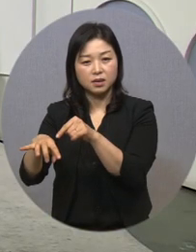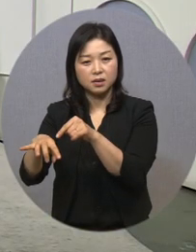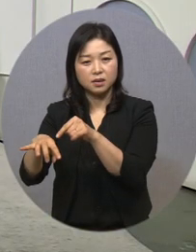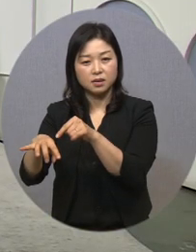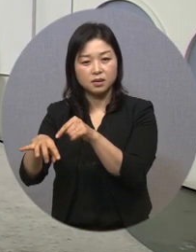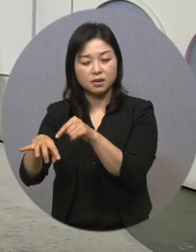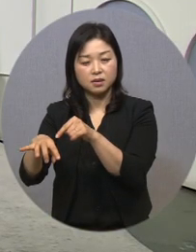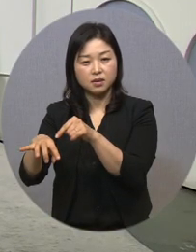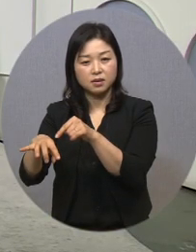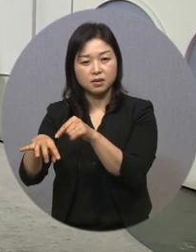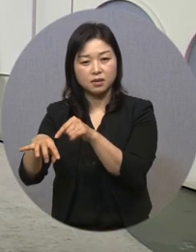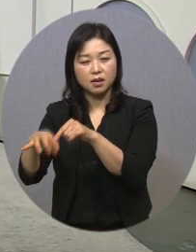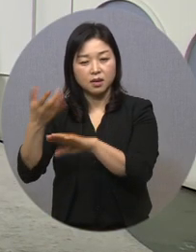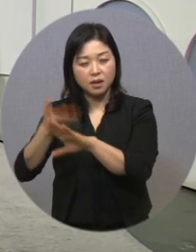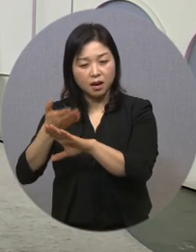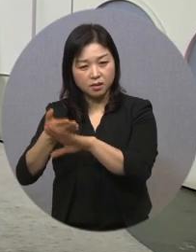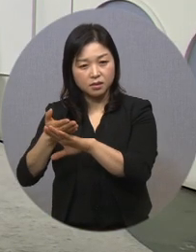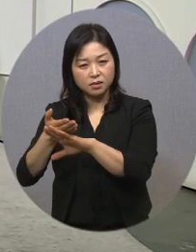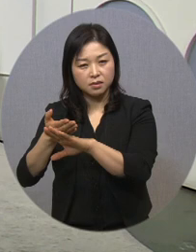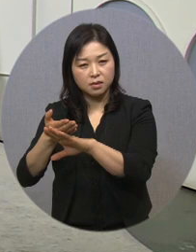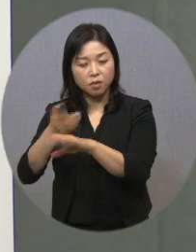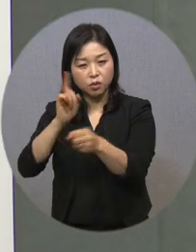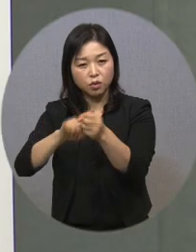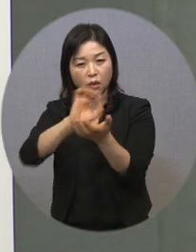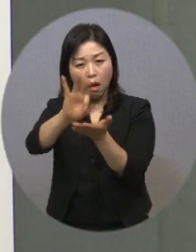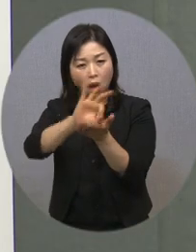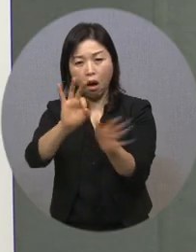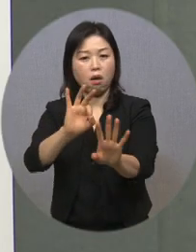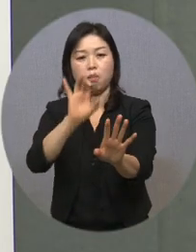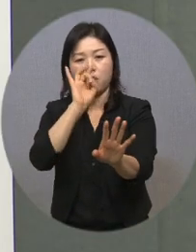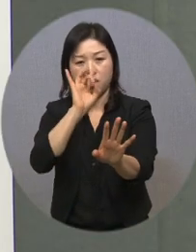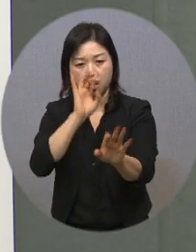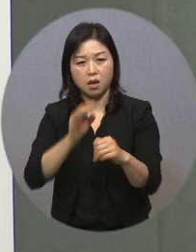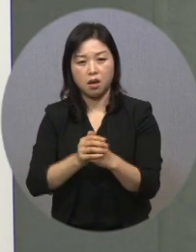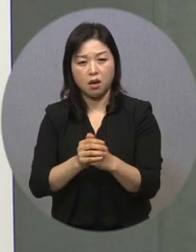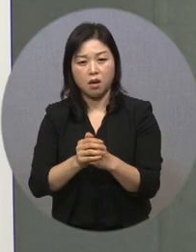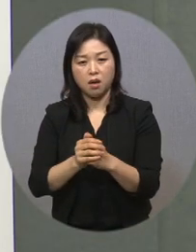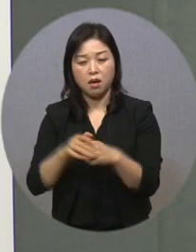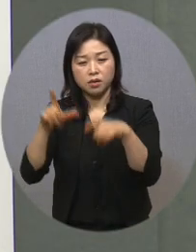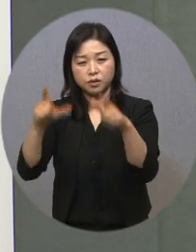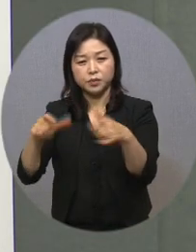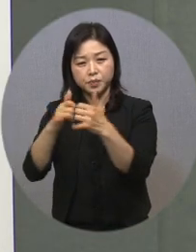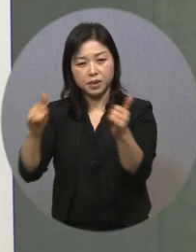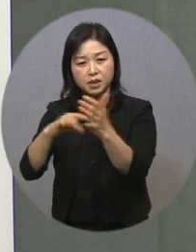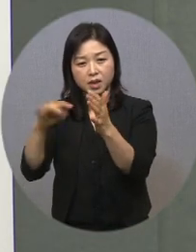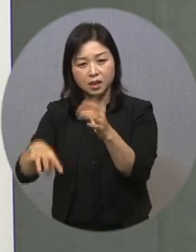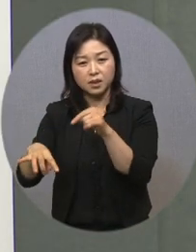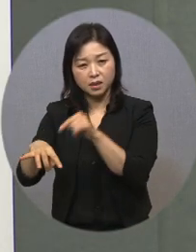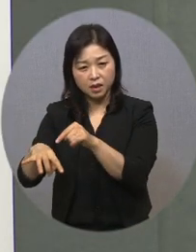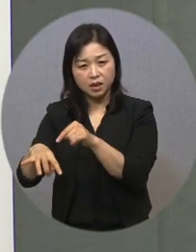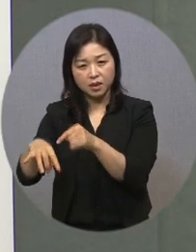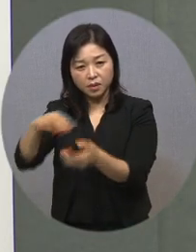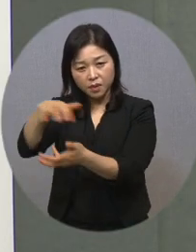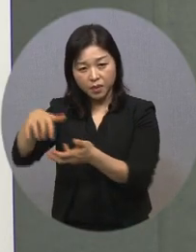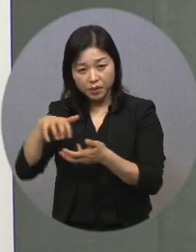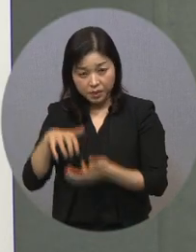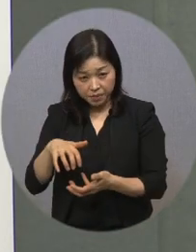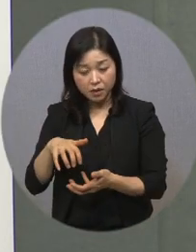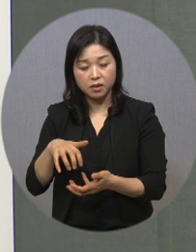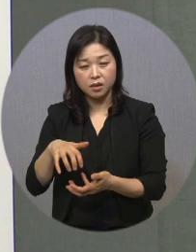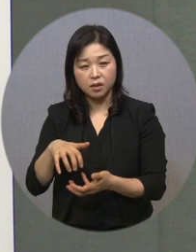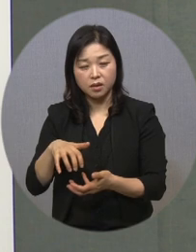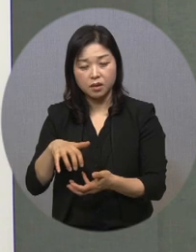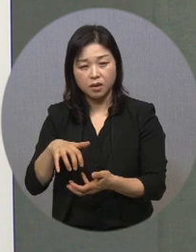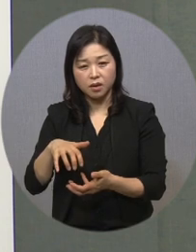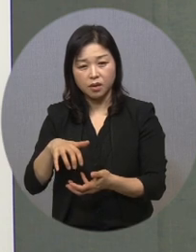딴 데서 쓸 수 없는 돈 아니겠습니까? 그러면 결국은 주민세라는 그 징수액은